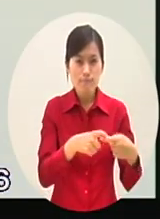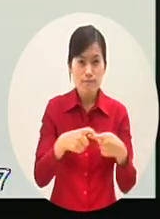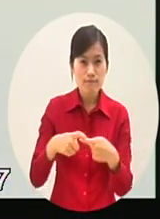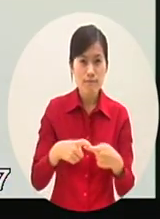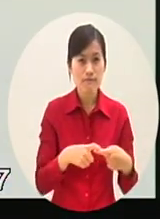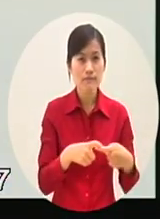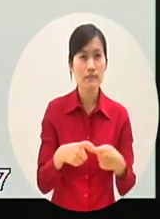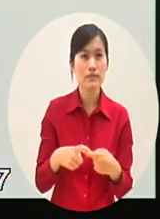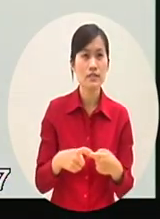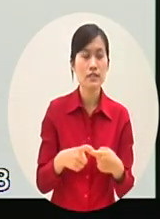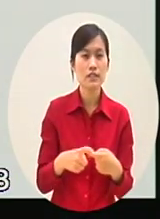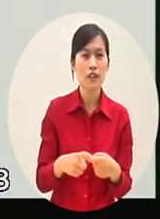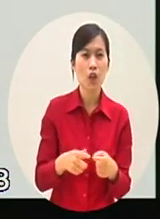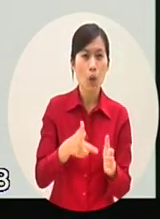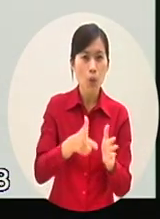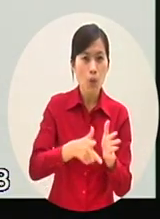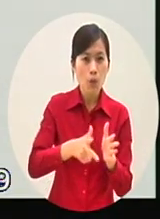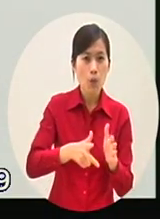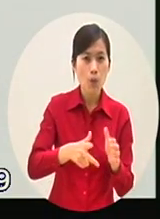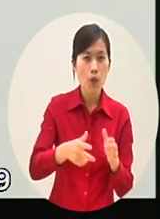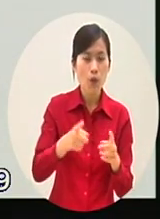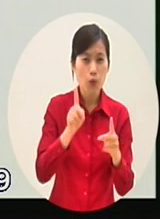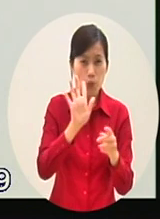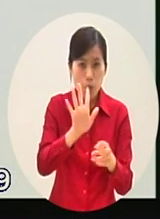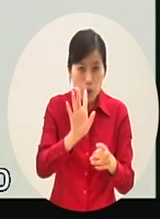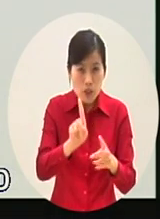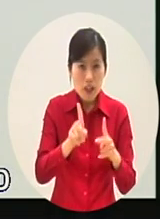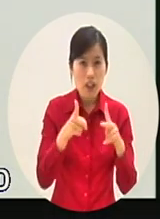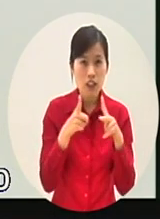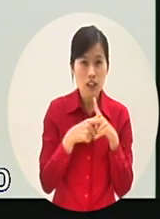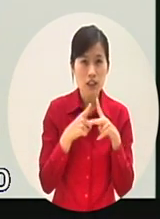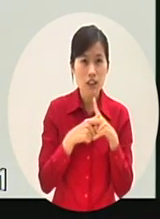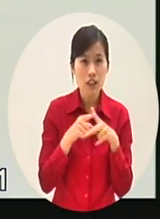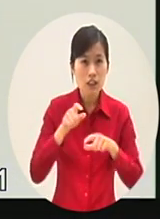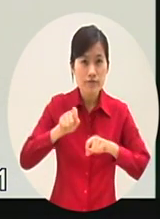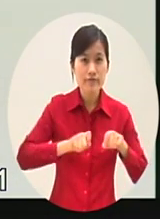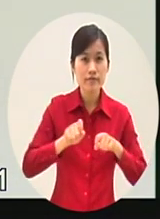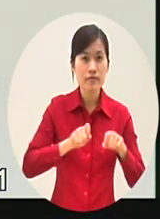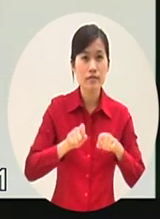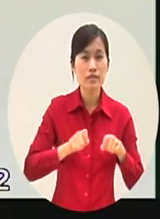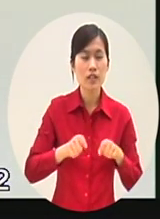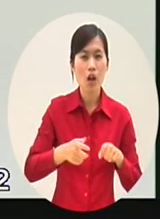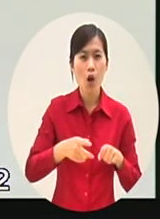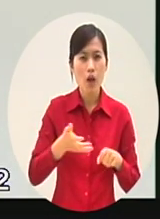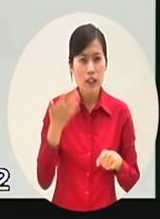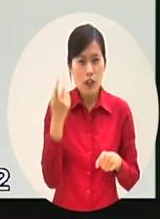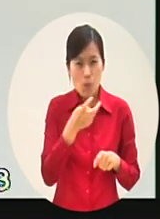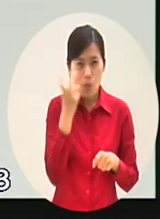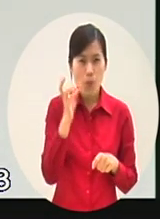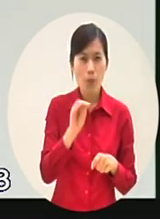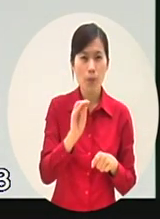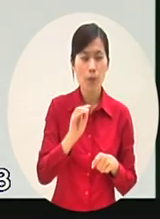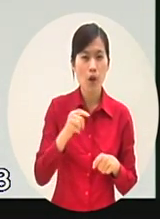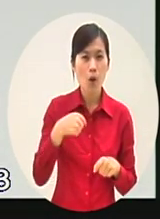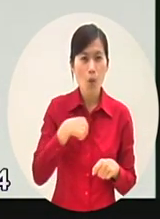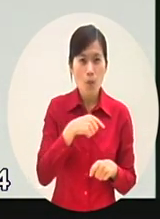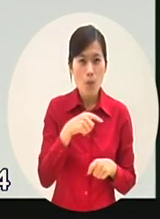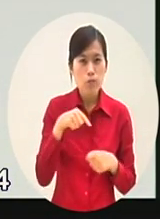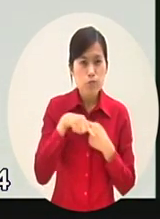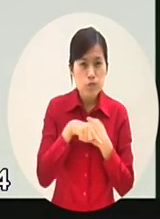大的一个微型计划，是咱当初咱无发现的哈。但是就是伫个研究内底哈，咱有发现讲